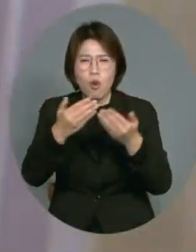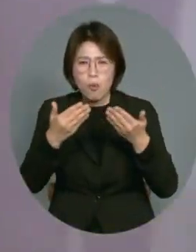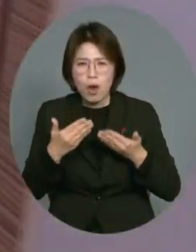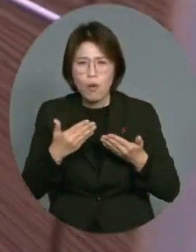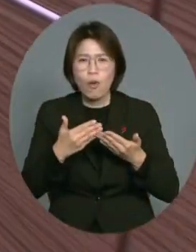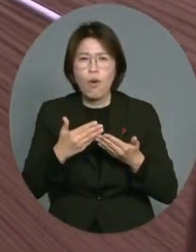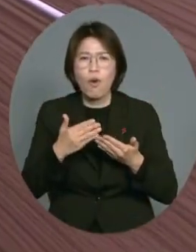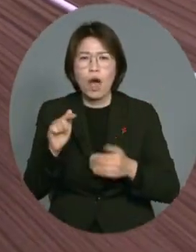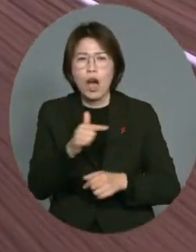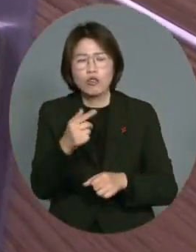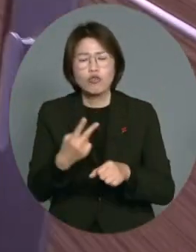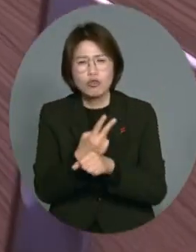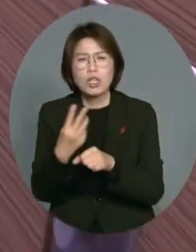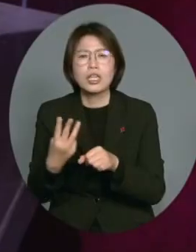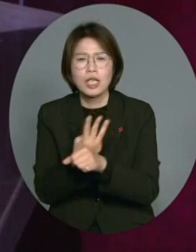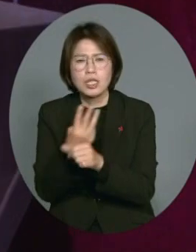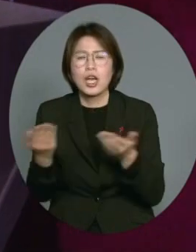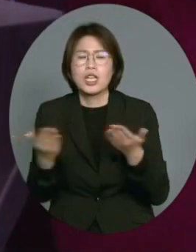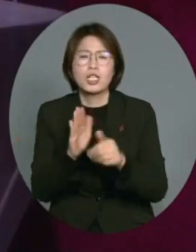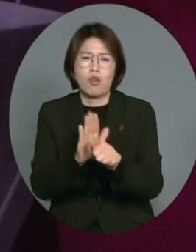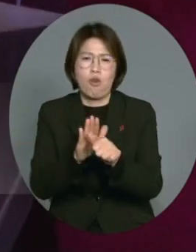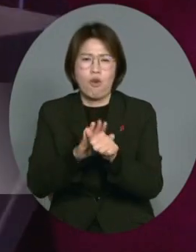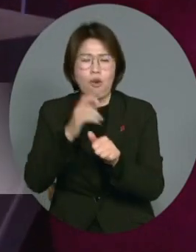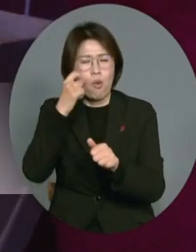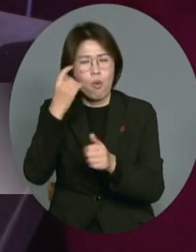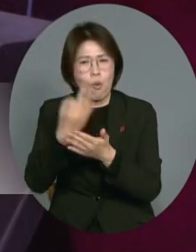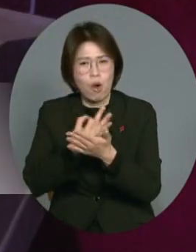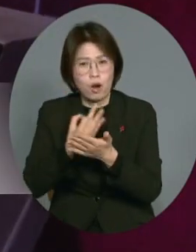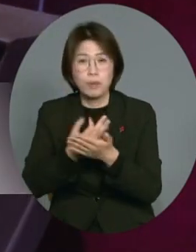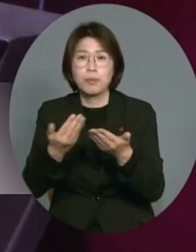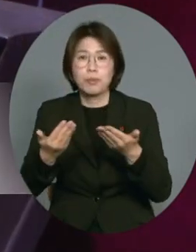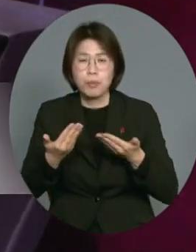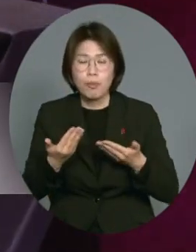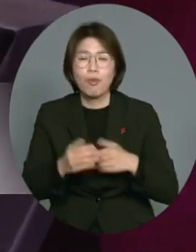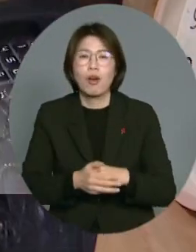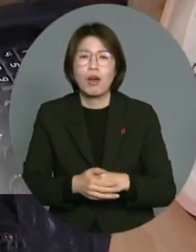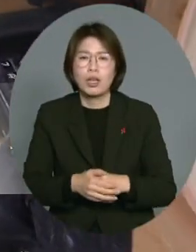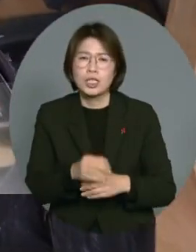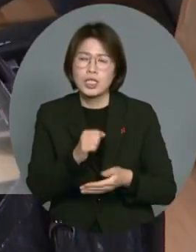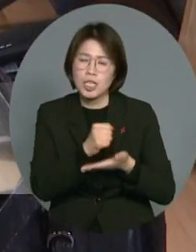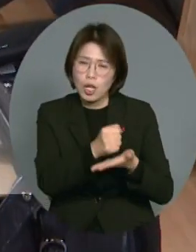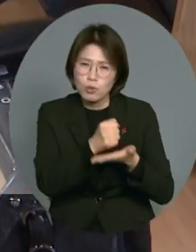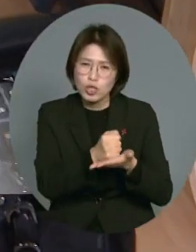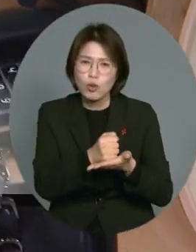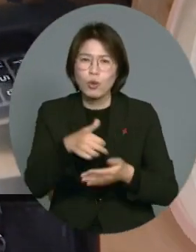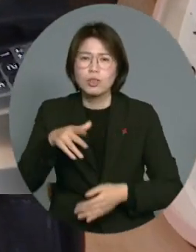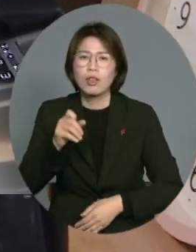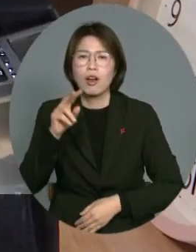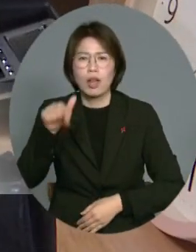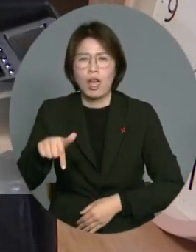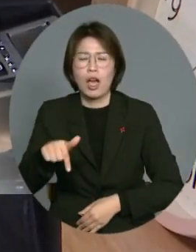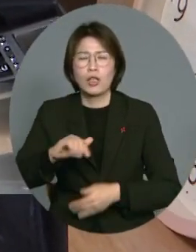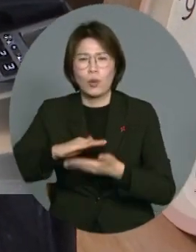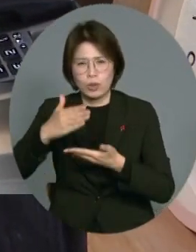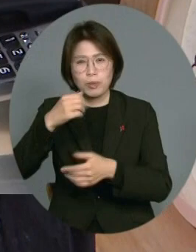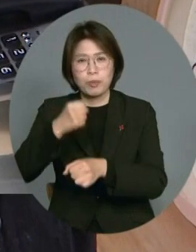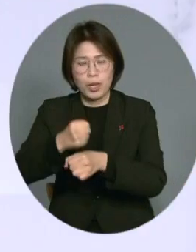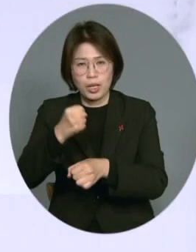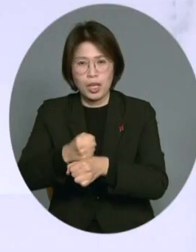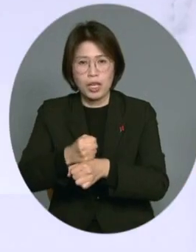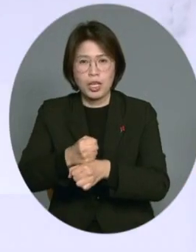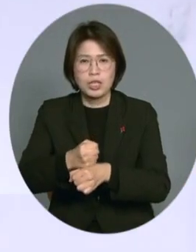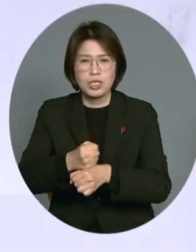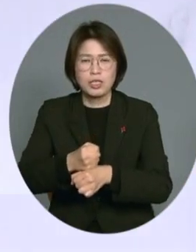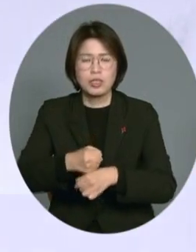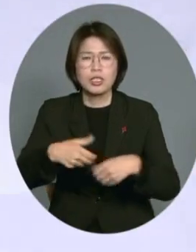두세 시간씩 시설 일을 도우며 월급도 받습니다. 덕분에 적금도 들고 청약 통장도 생겼습니다. 아직